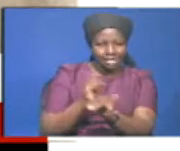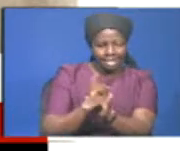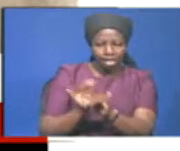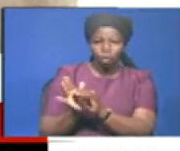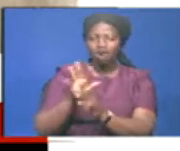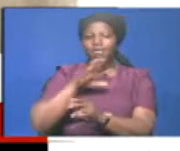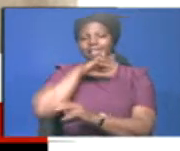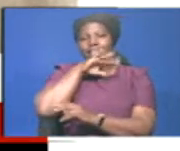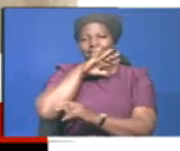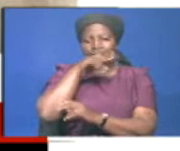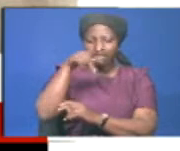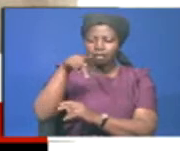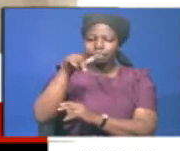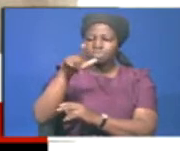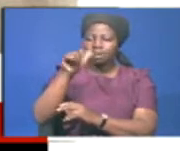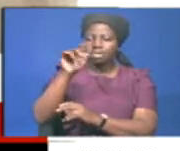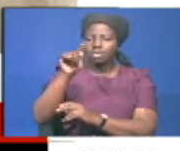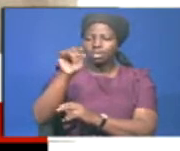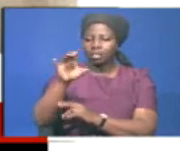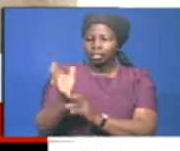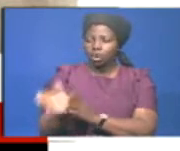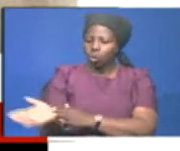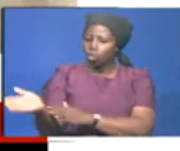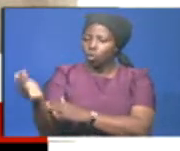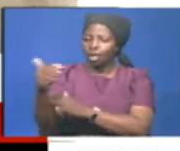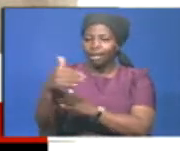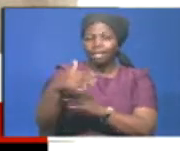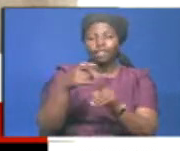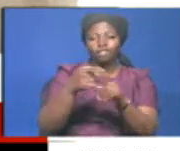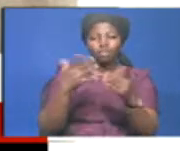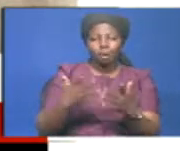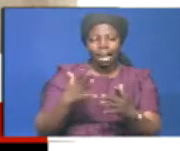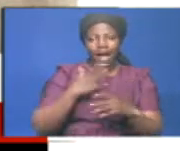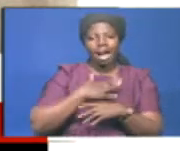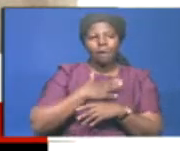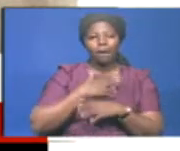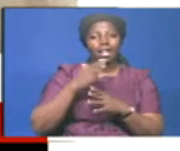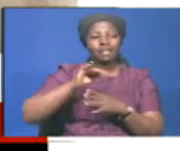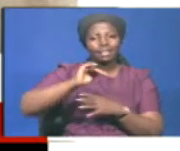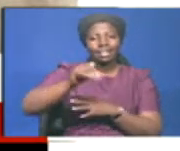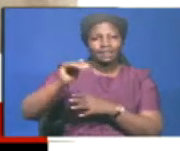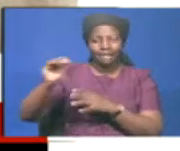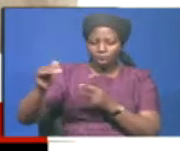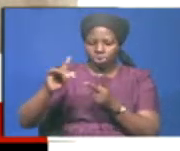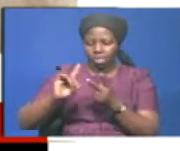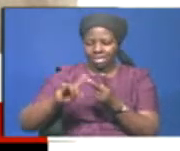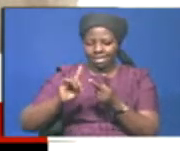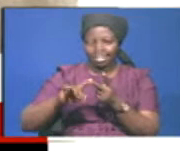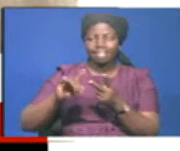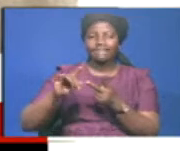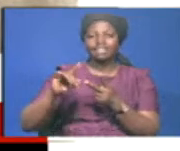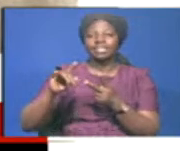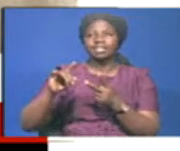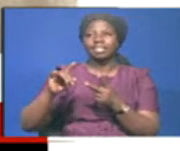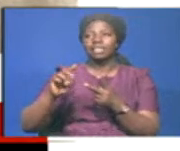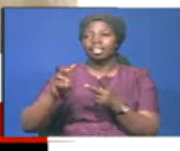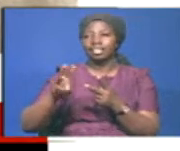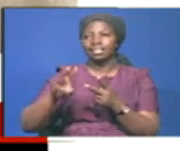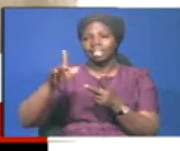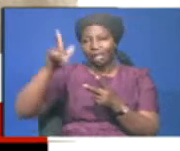ya plastiki kutoka kwa mitaa zetu na pia kwenye